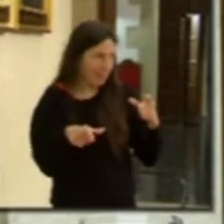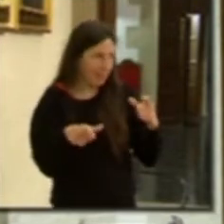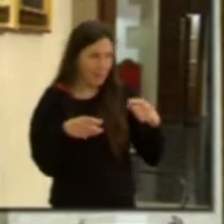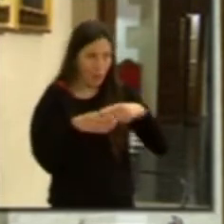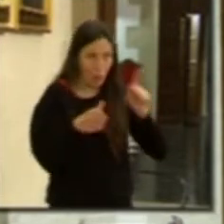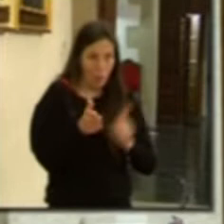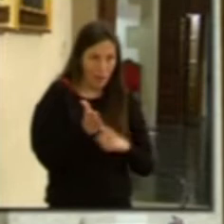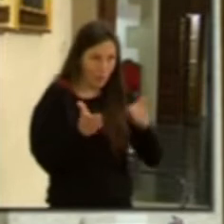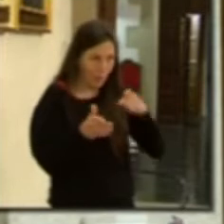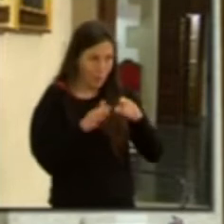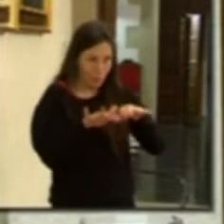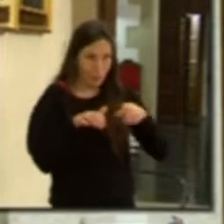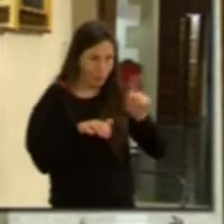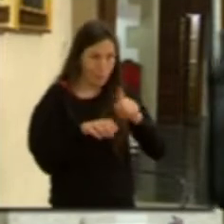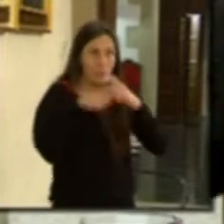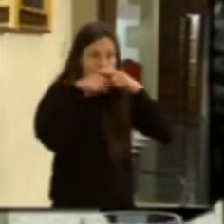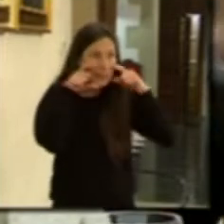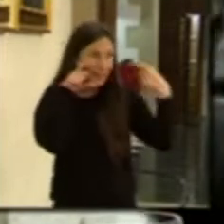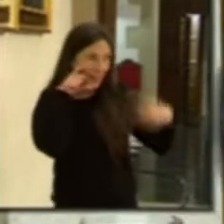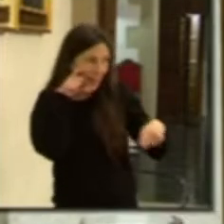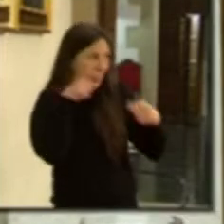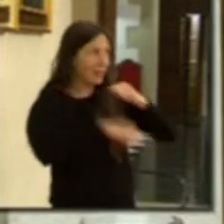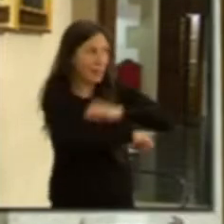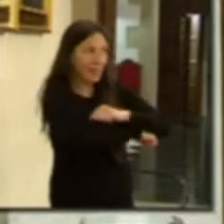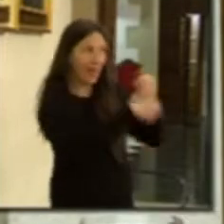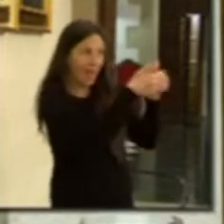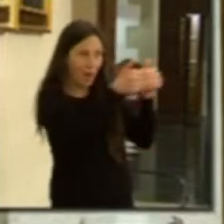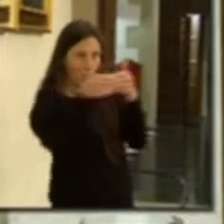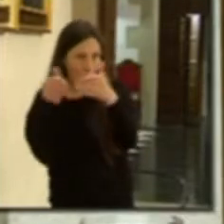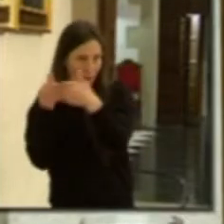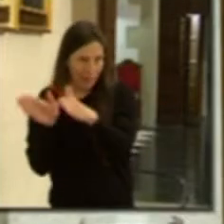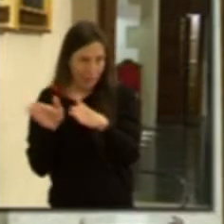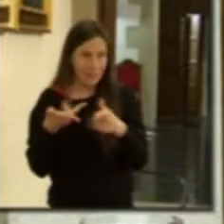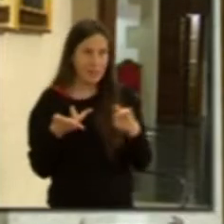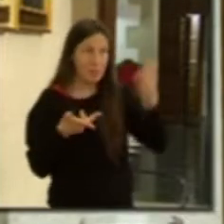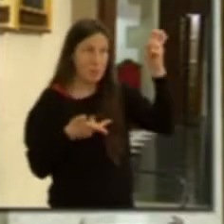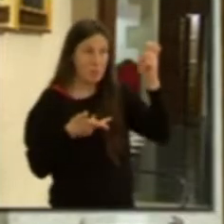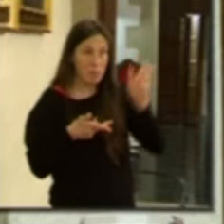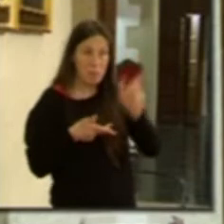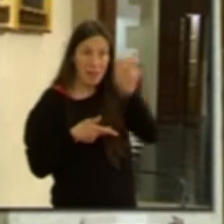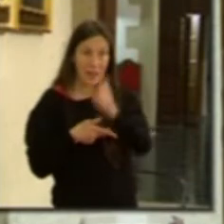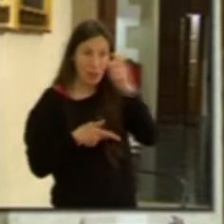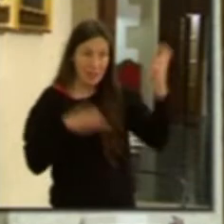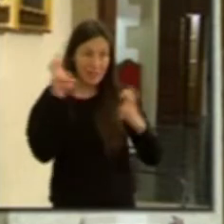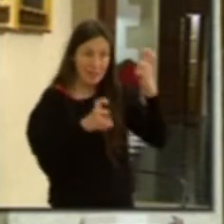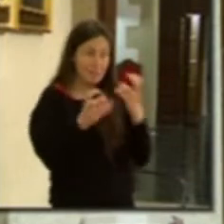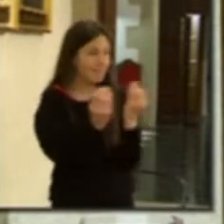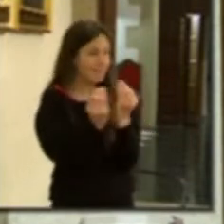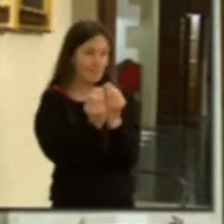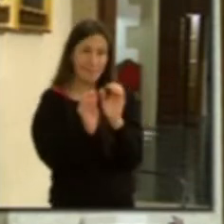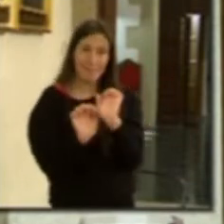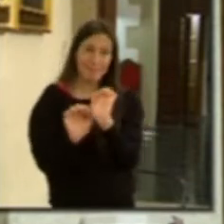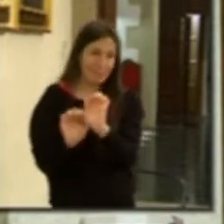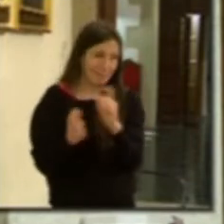plena, tothom porta mascareta, tenim finestres obertes, i molta gent que volia venir, o no ha pogut venir perquè no hi cap, o